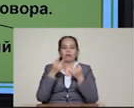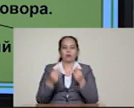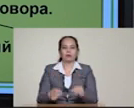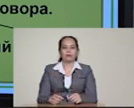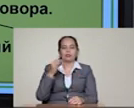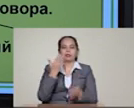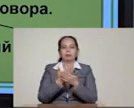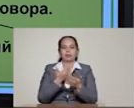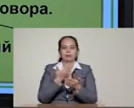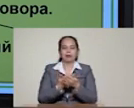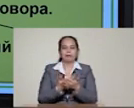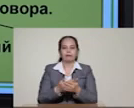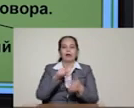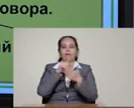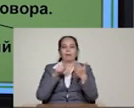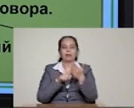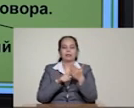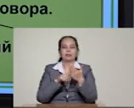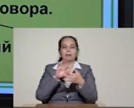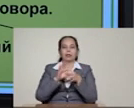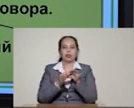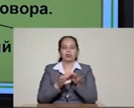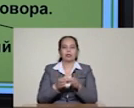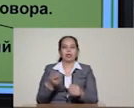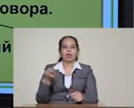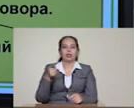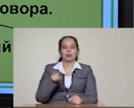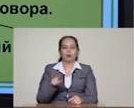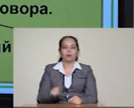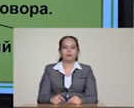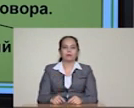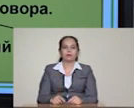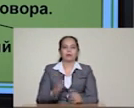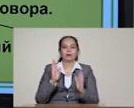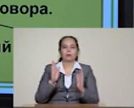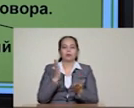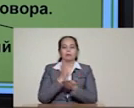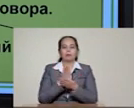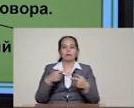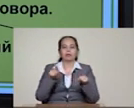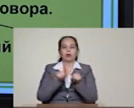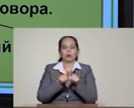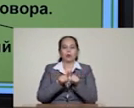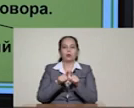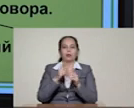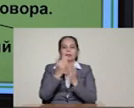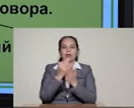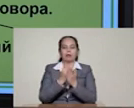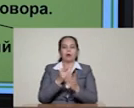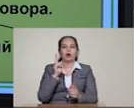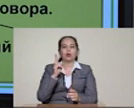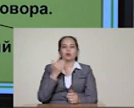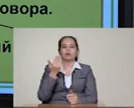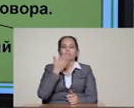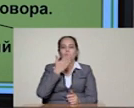графически представим вопросительное предложение, то будем иметь вот такую схему. Кто